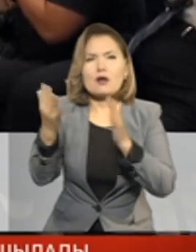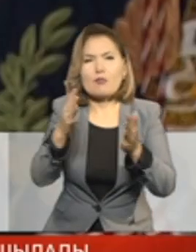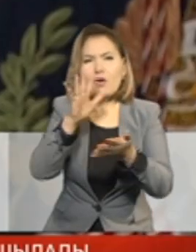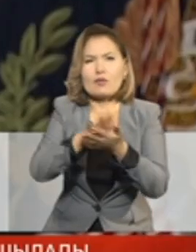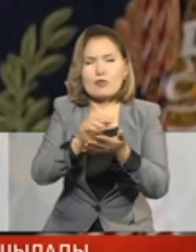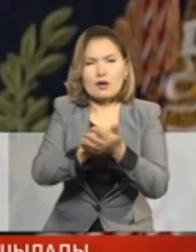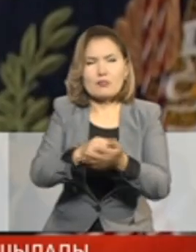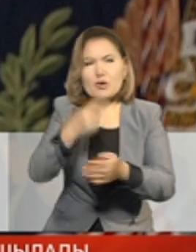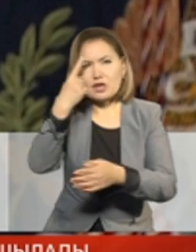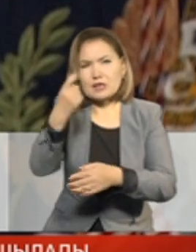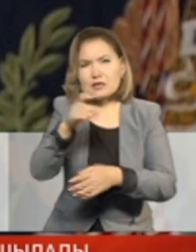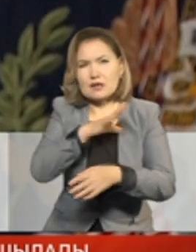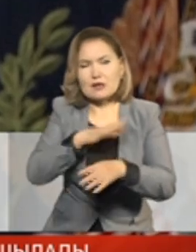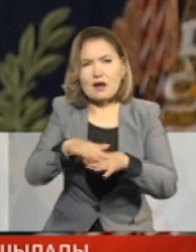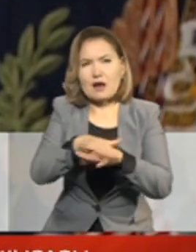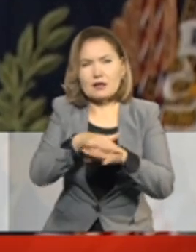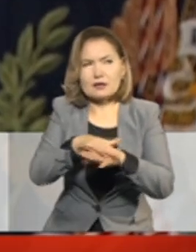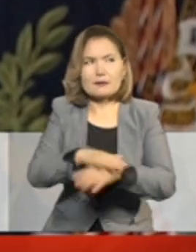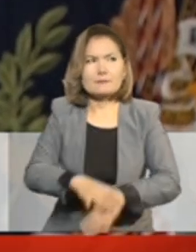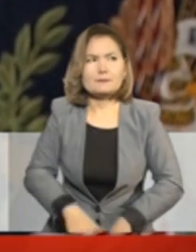ескертті.